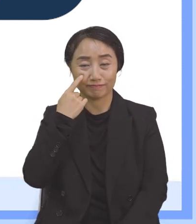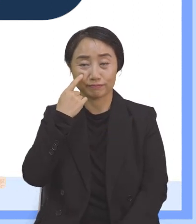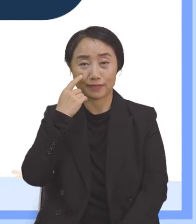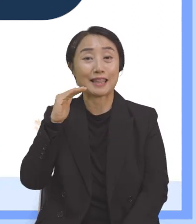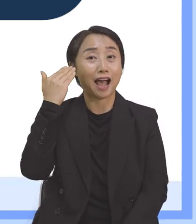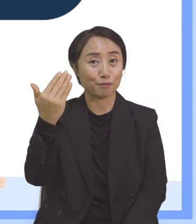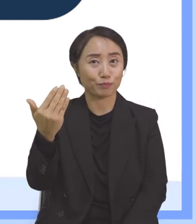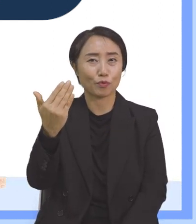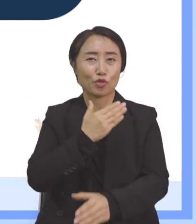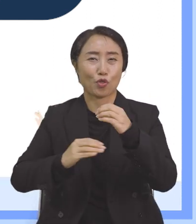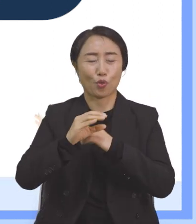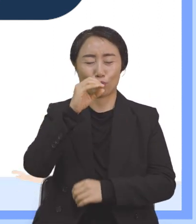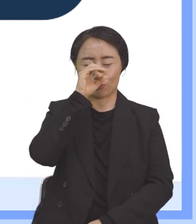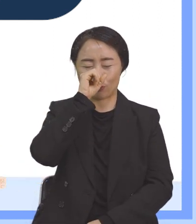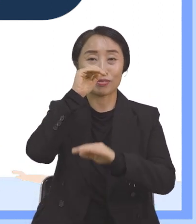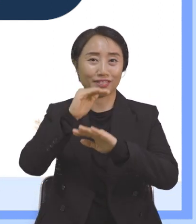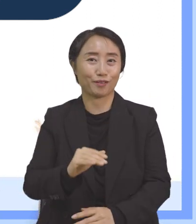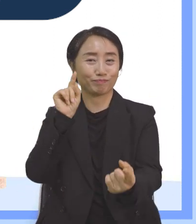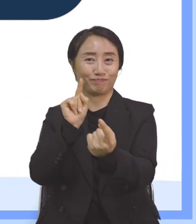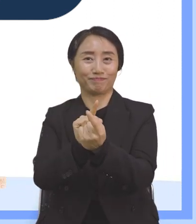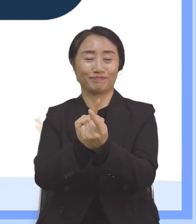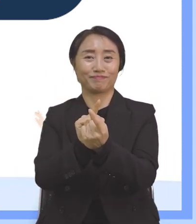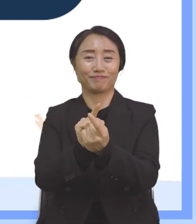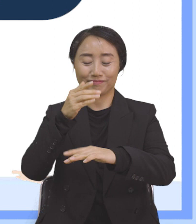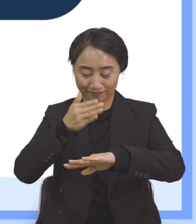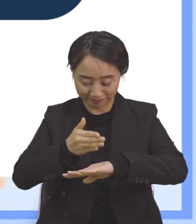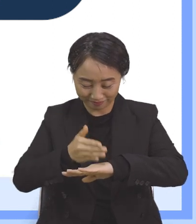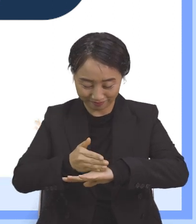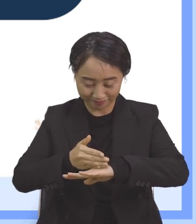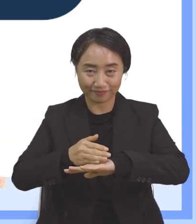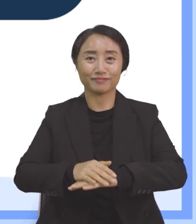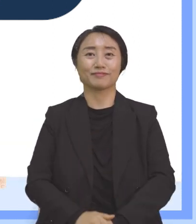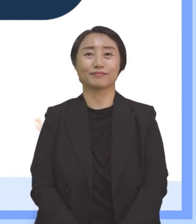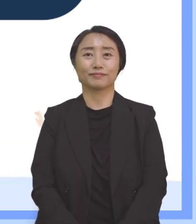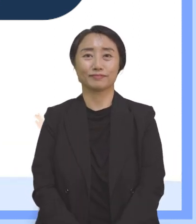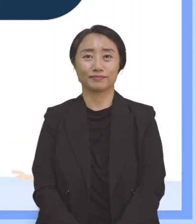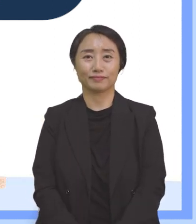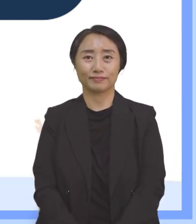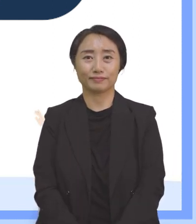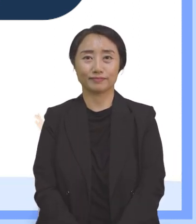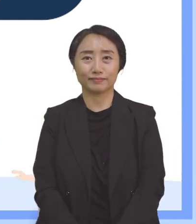알아보았습니다. 다음 영상에서 더 유익한 내용으로 찾아뵙겠습니다. 감사합니다.